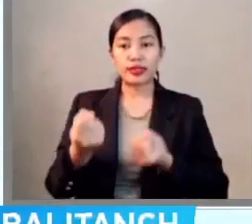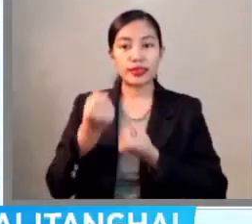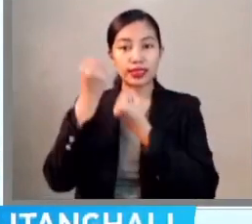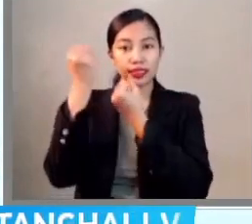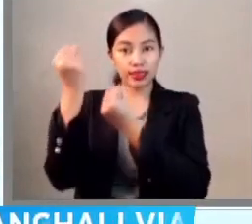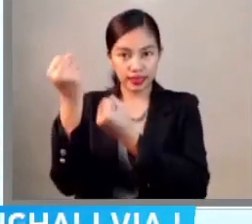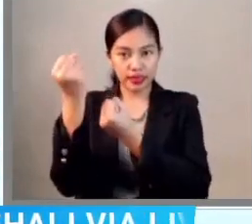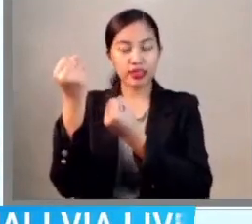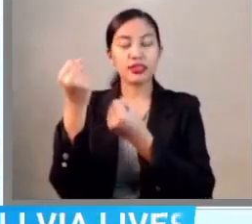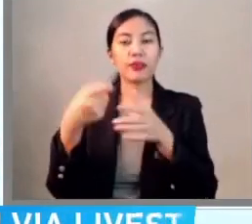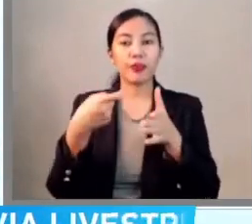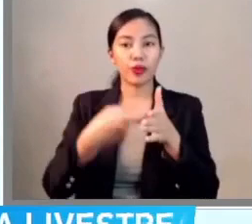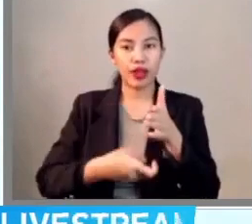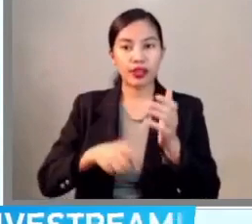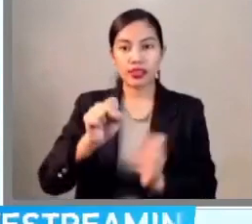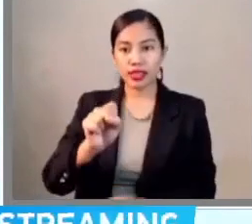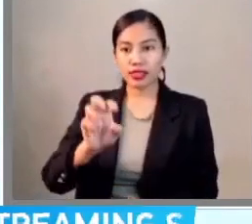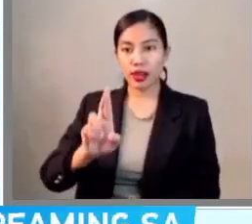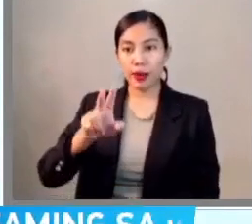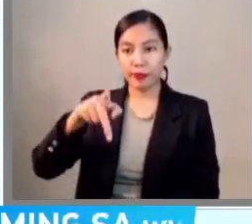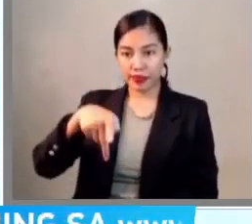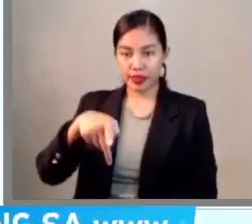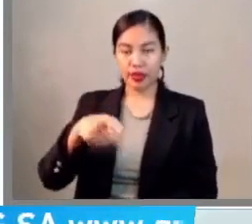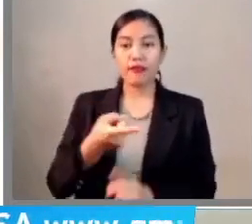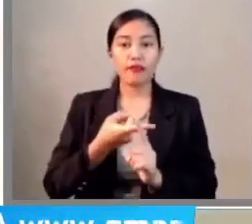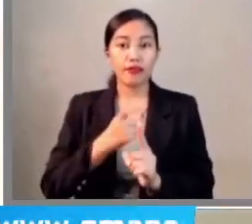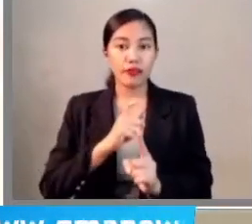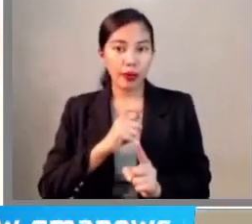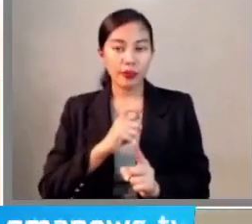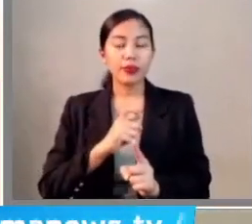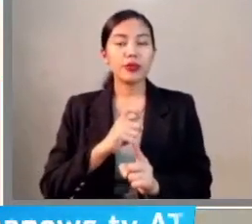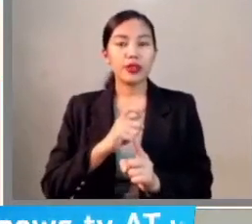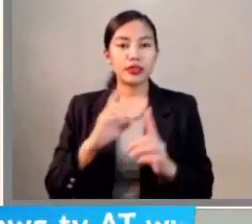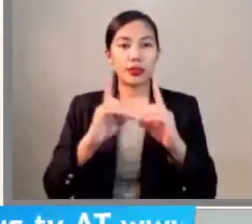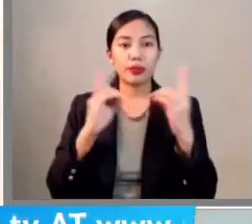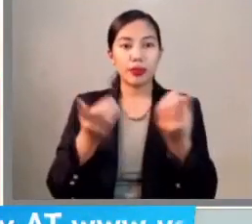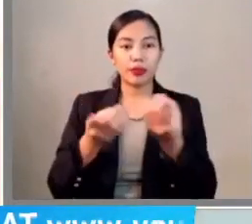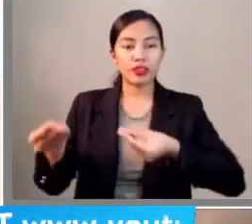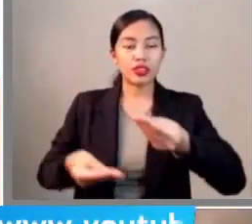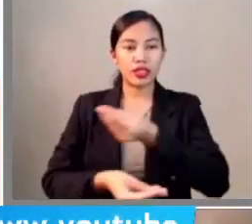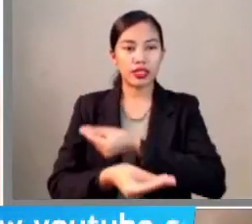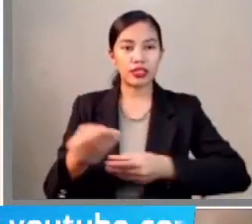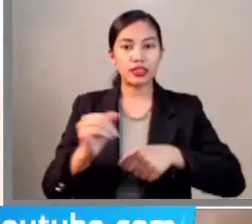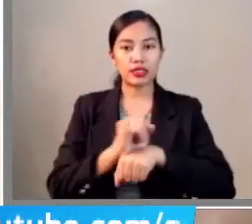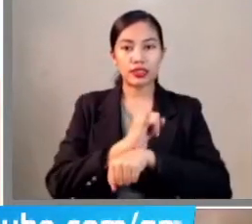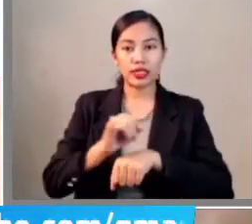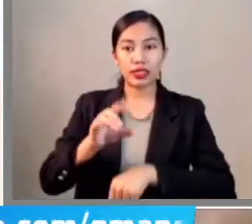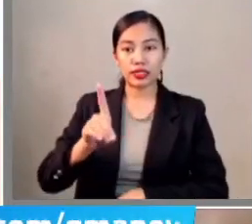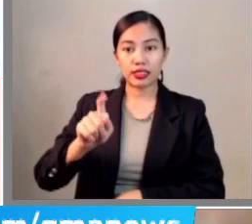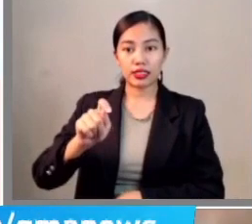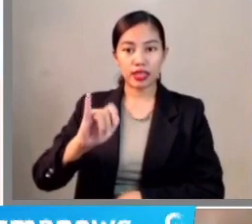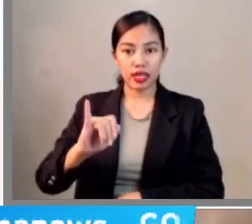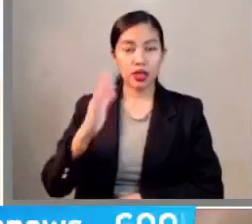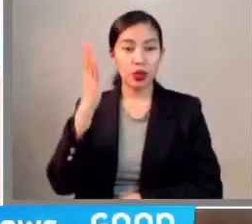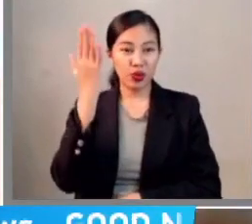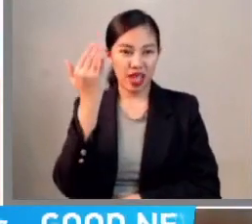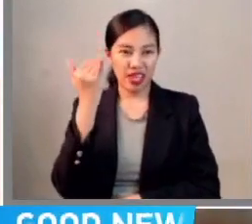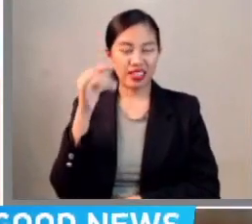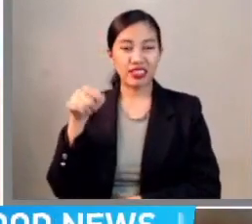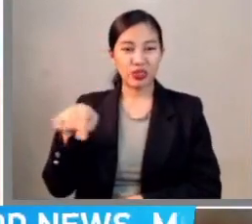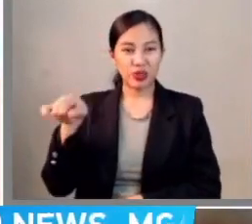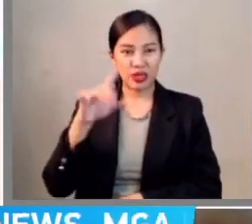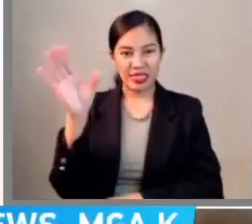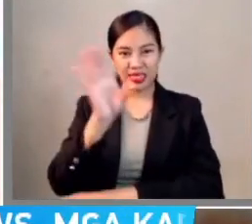ang Department of Trade and Industry. Hindi raw kasi maituturing na essential goods ang noche buena items, kaya hindi nila